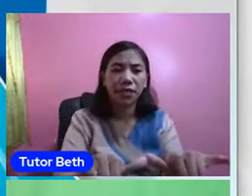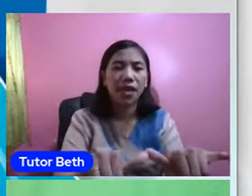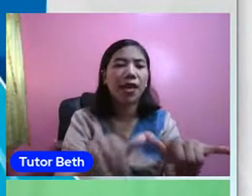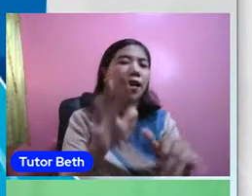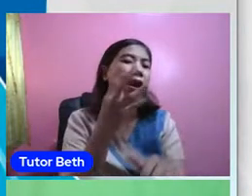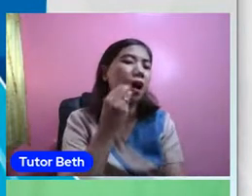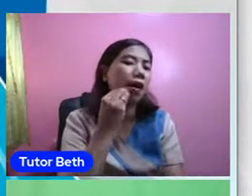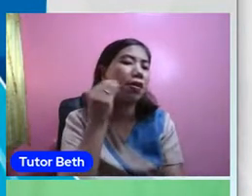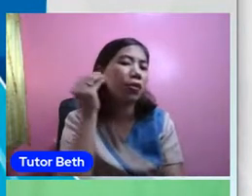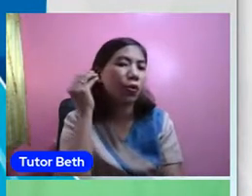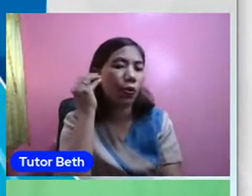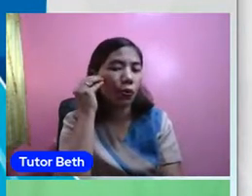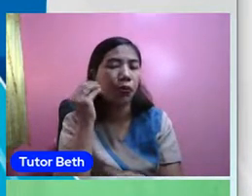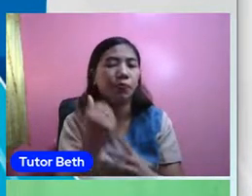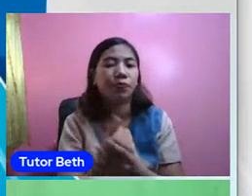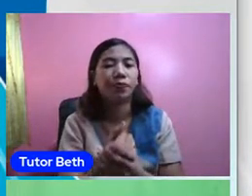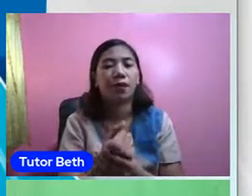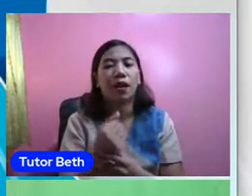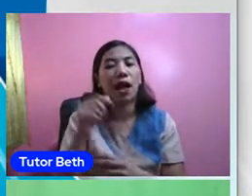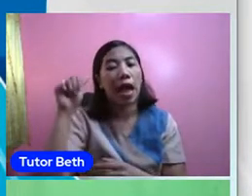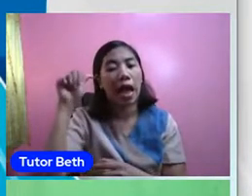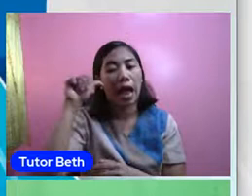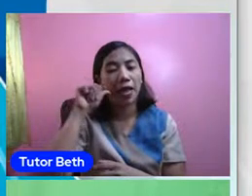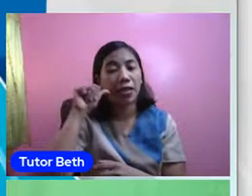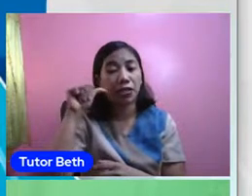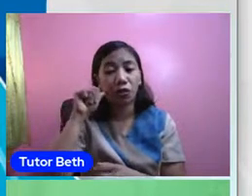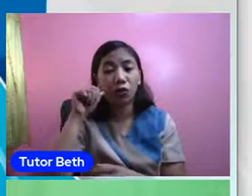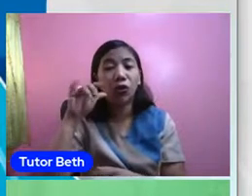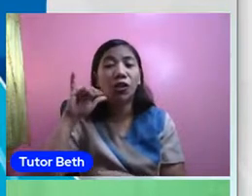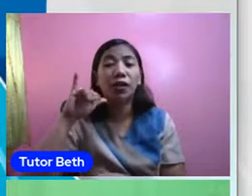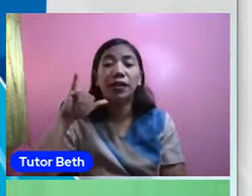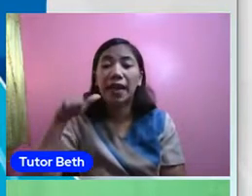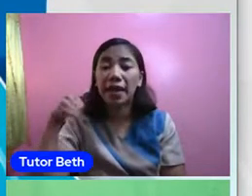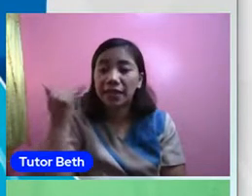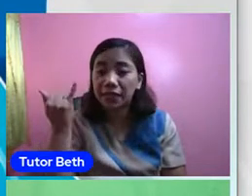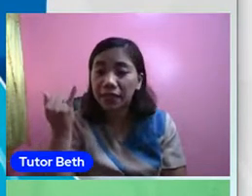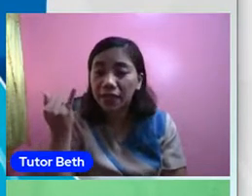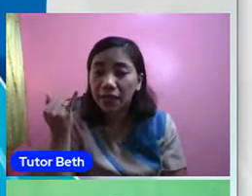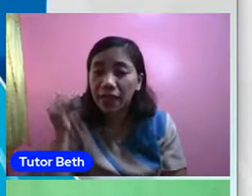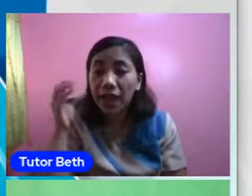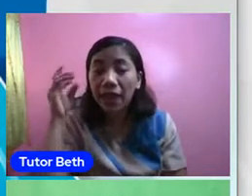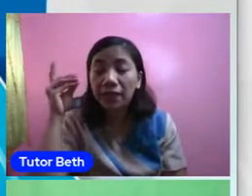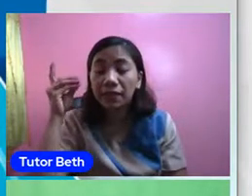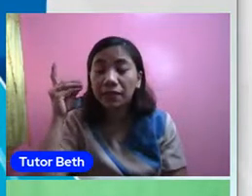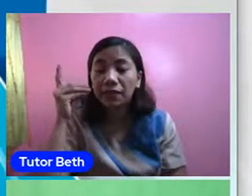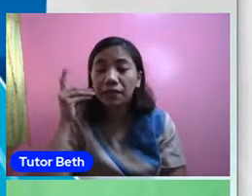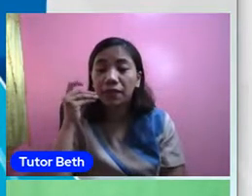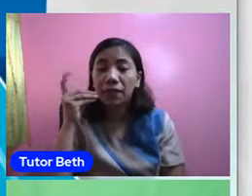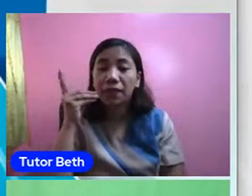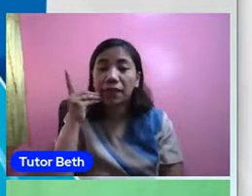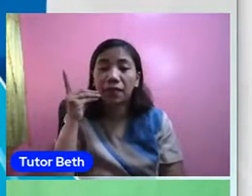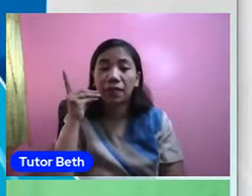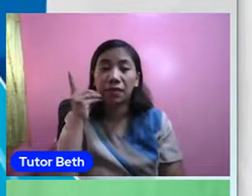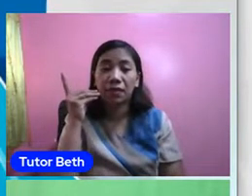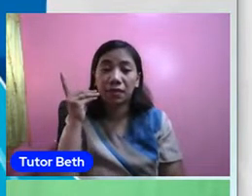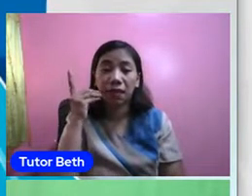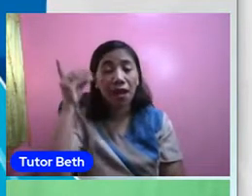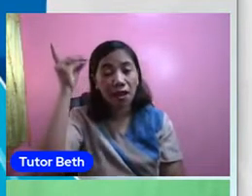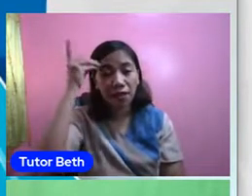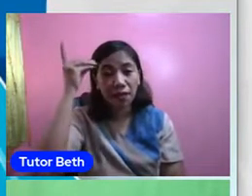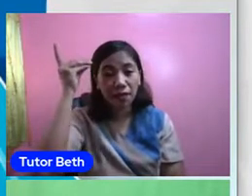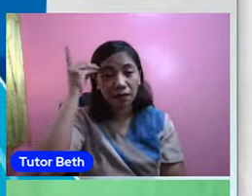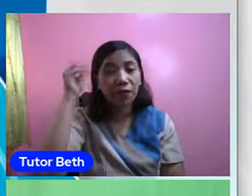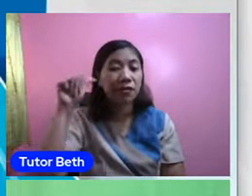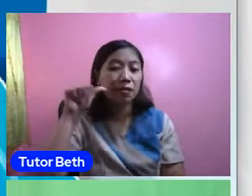four C. Danica, C. Dondi, C. Si Anne, C. Si Joanne, C. Okay. Tingnan